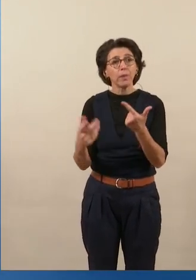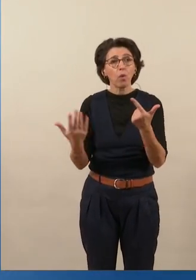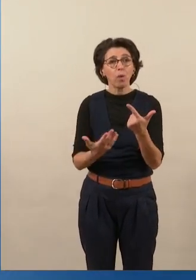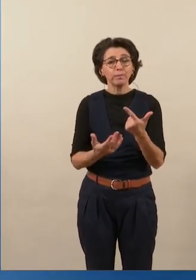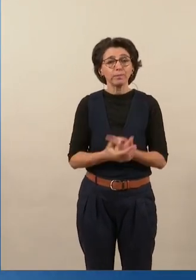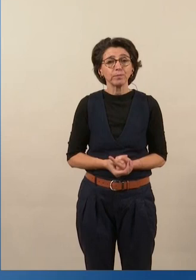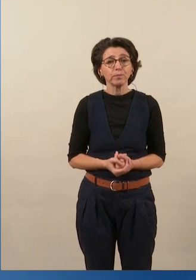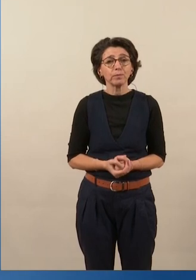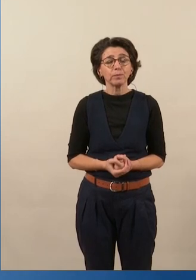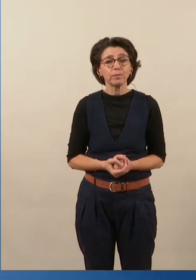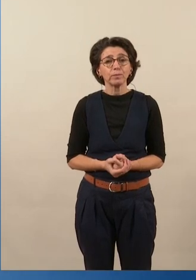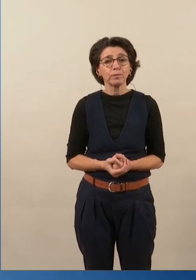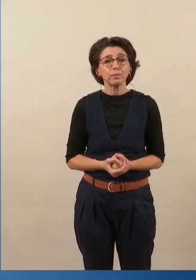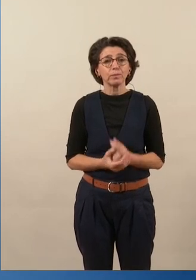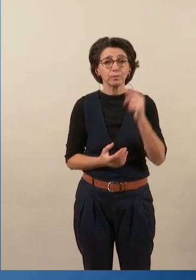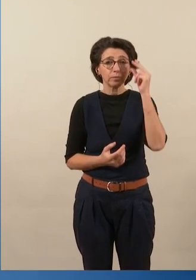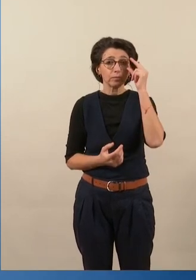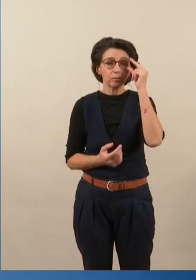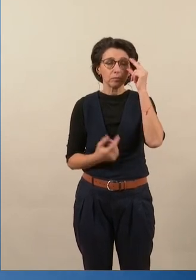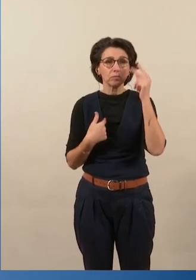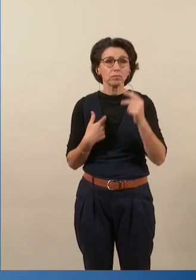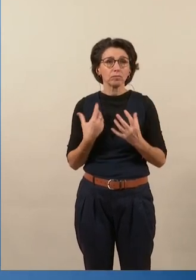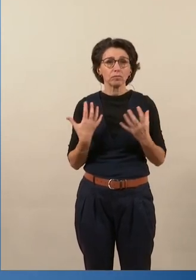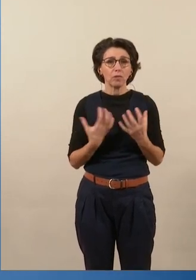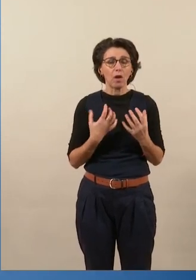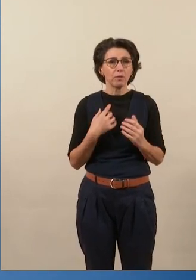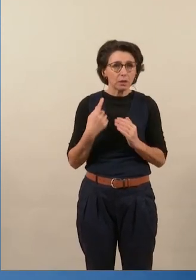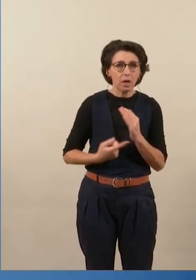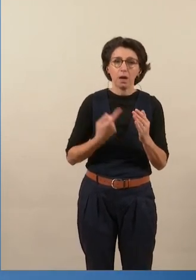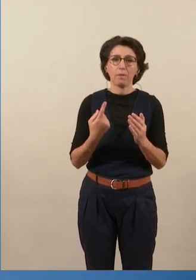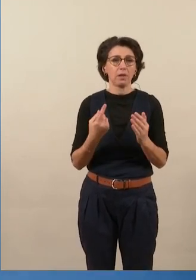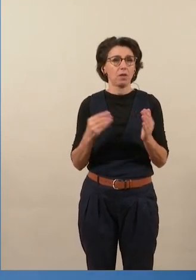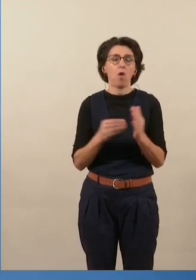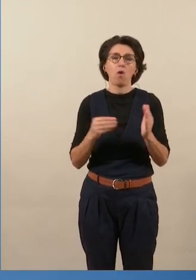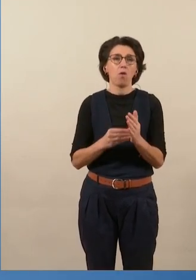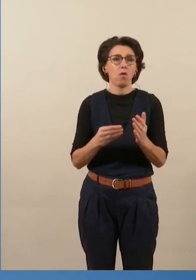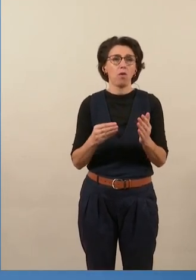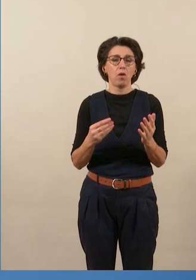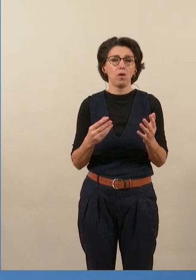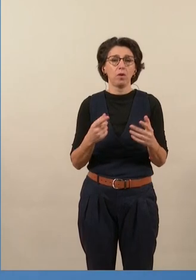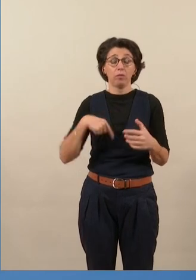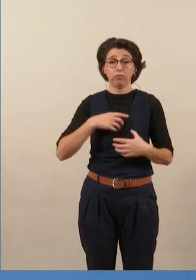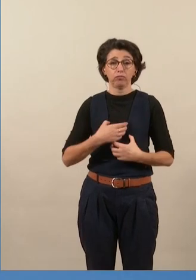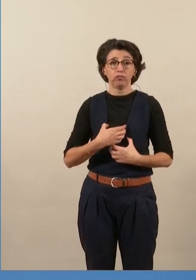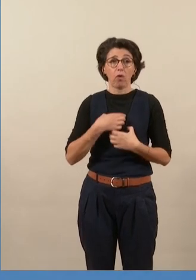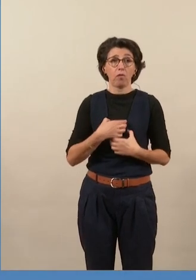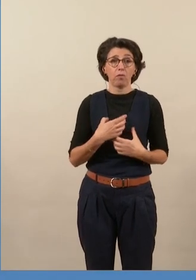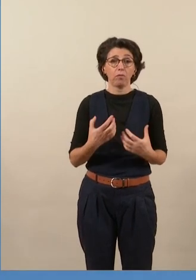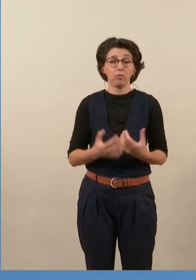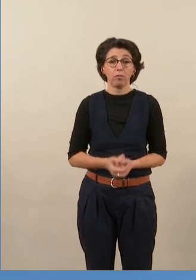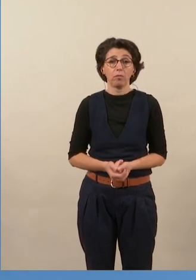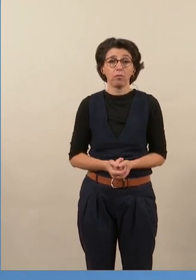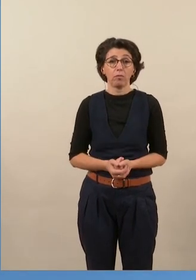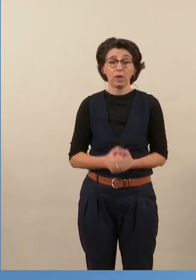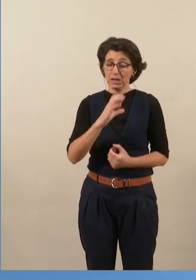redire ici à quel point nous nous sommes choqués euh que finalement les